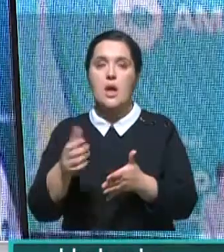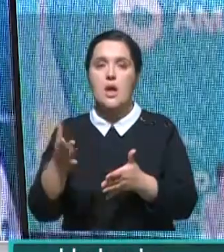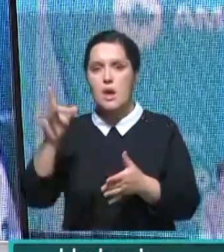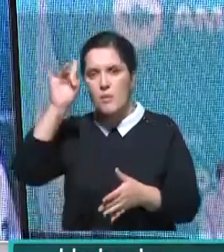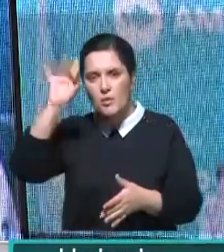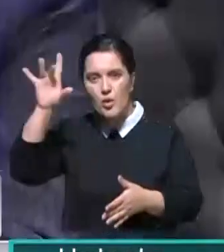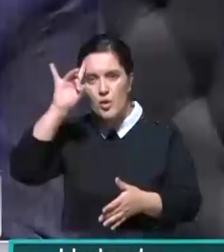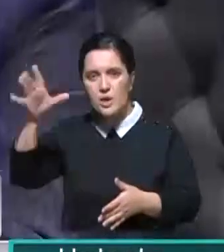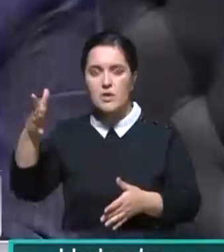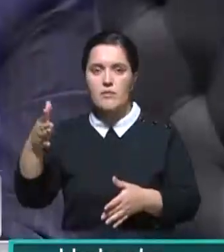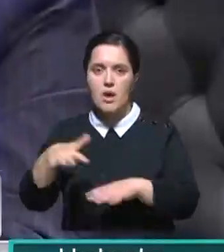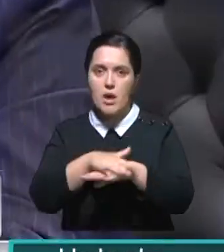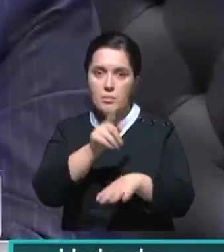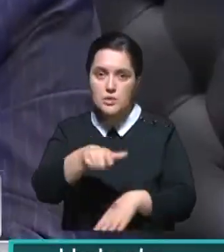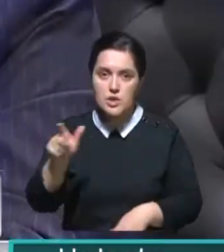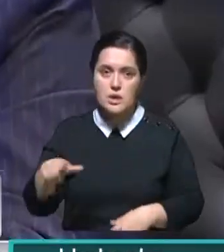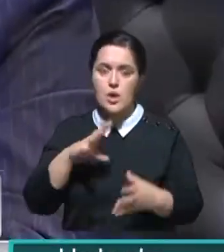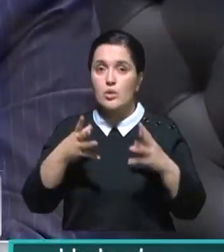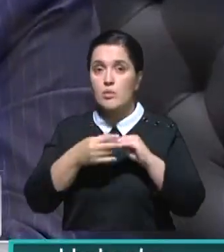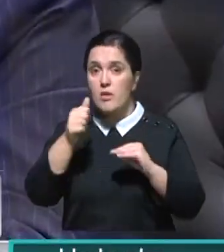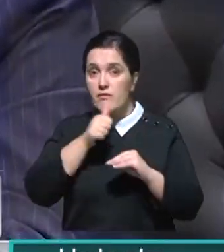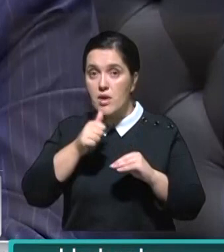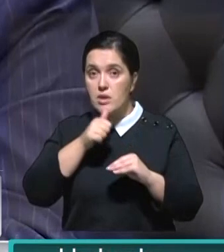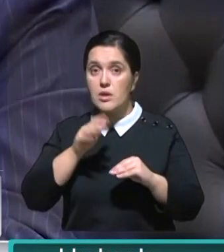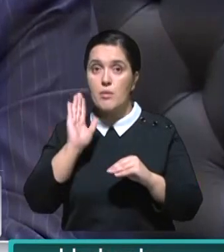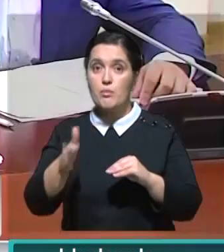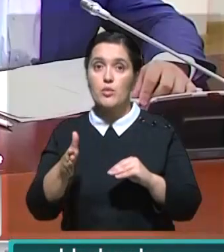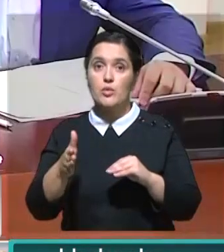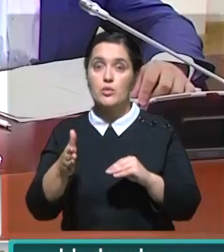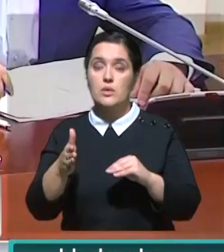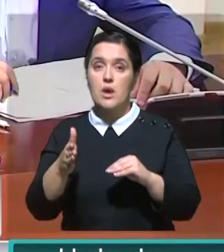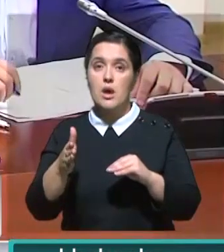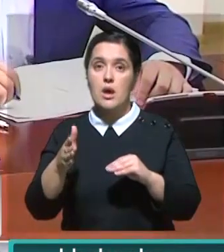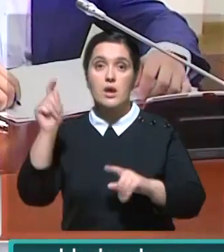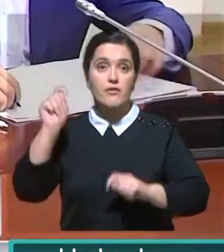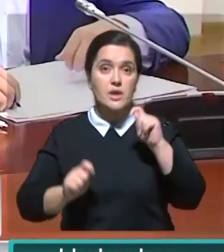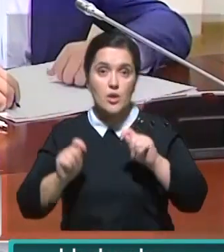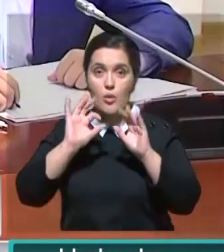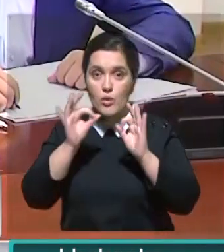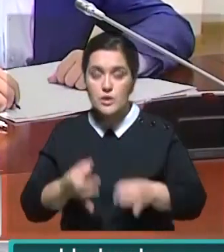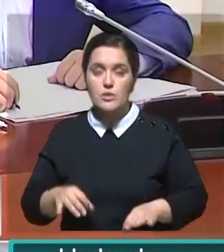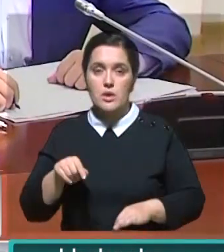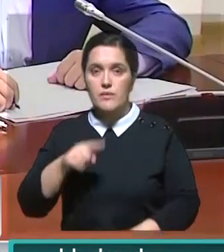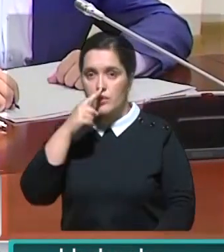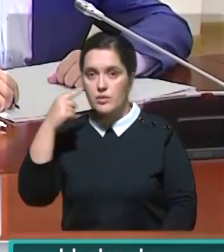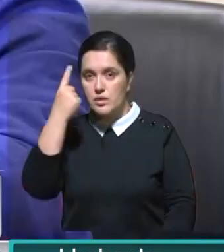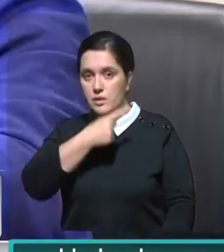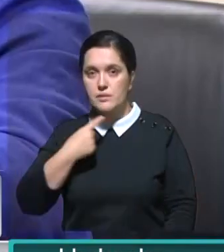специалистов, блогеров и общественников. Ну и итоговый вариант проекта партийцы обсудят на республиканской конференции